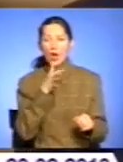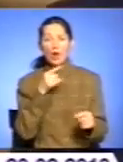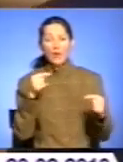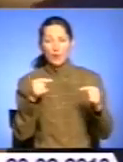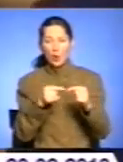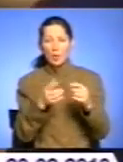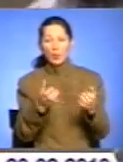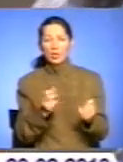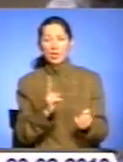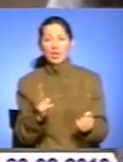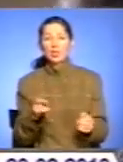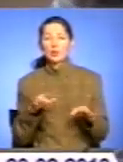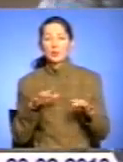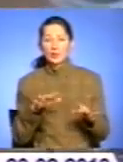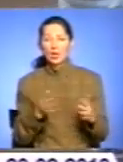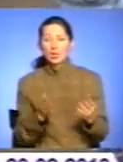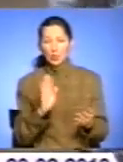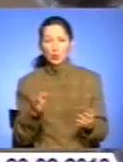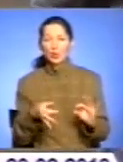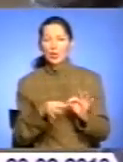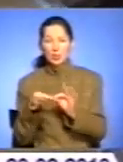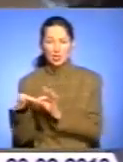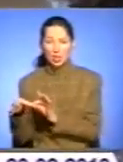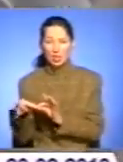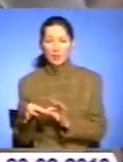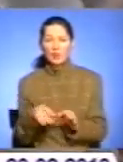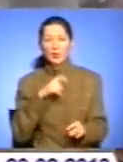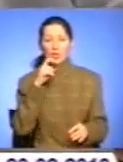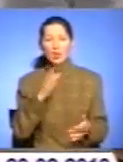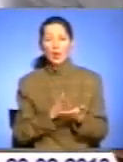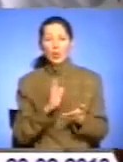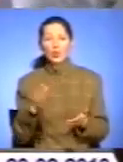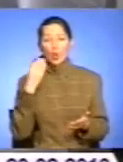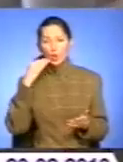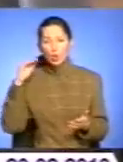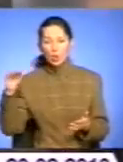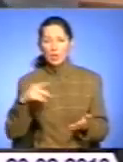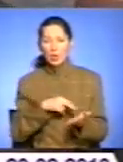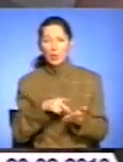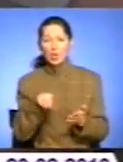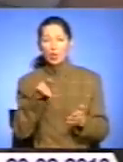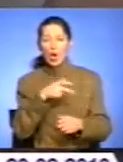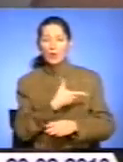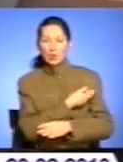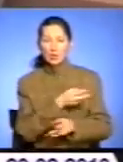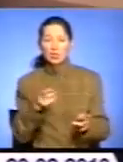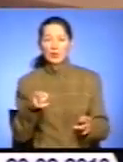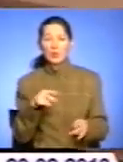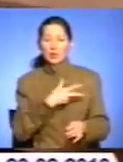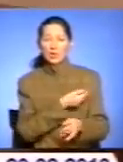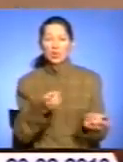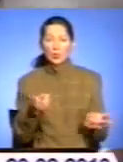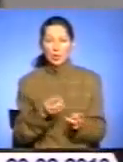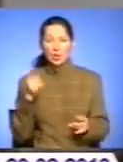будуть якісь осложнення. Прем'єр-міністр зауважив, в Україні має бути удосконалений підхід до вакцинації. Оскільки вона необхідна, потрібно подумати про організацію